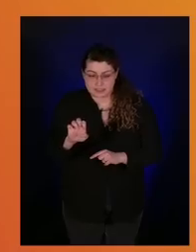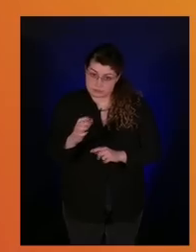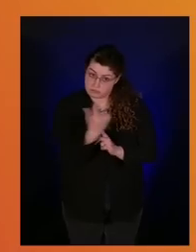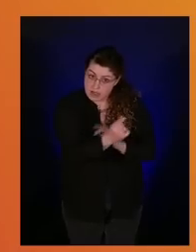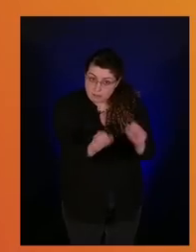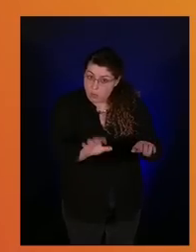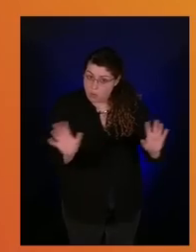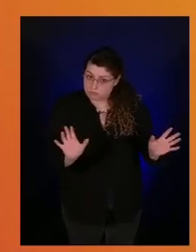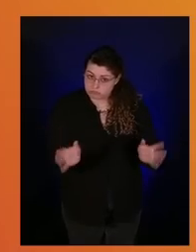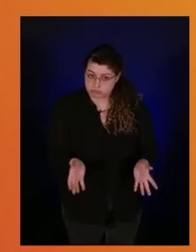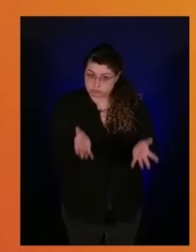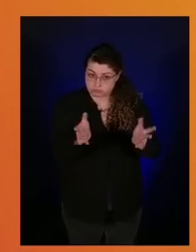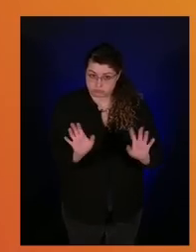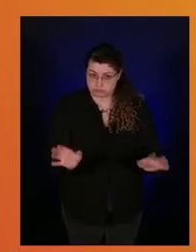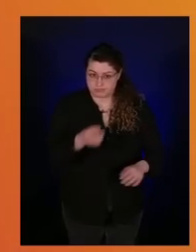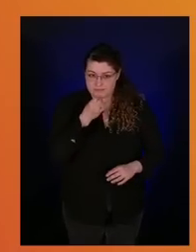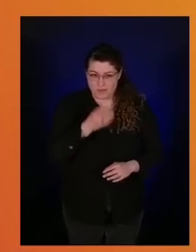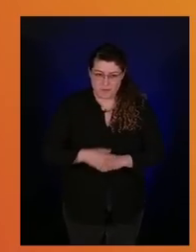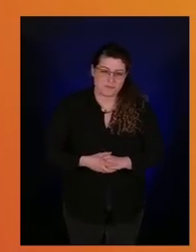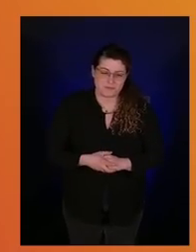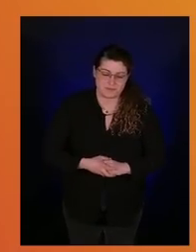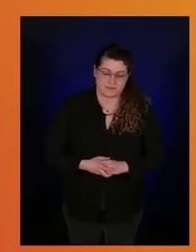l'administrateur, vous pouvez disposer.